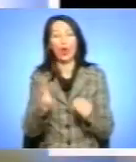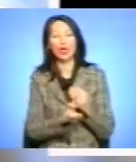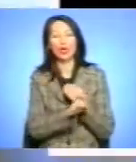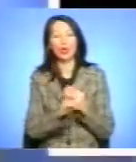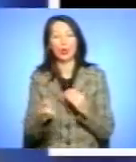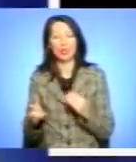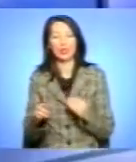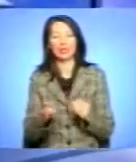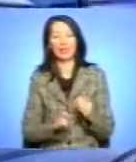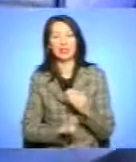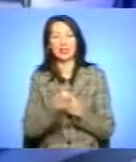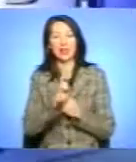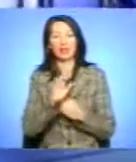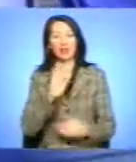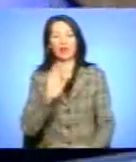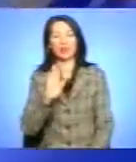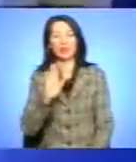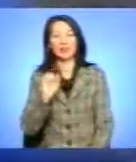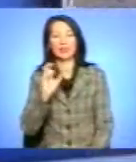Василія Великого.